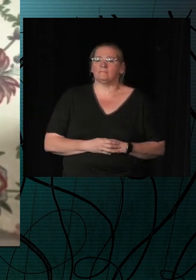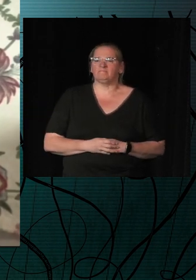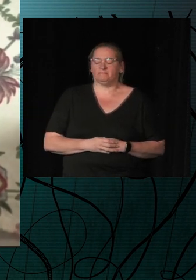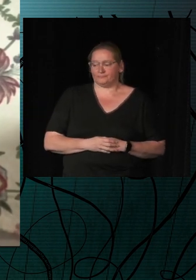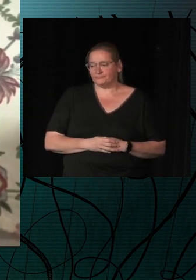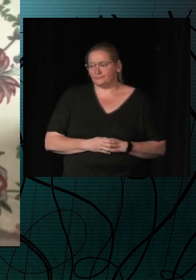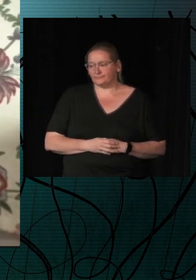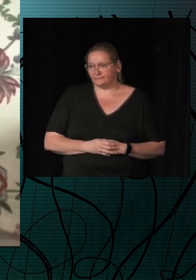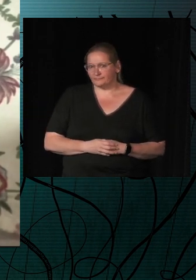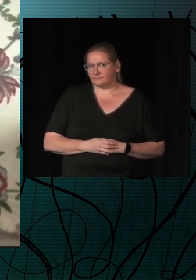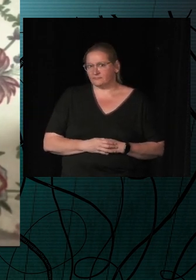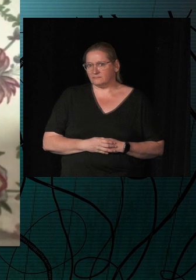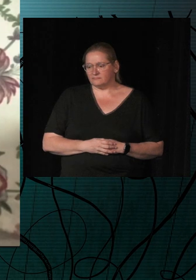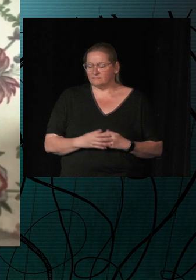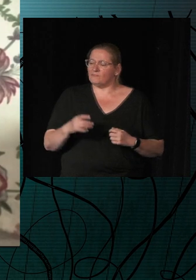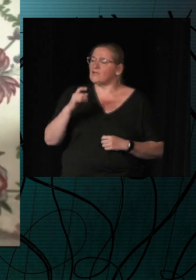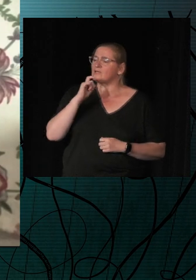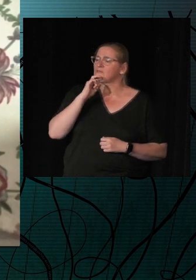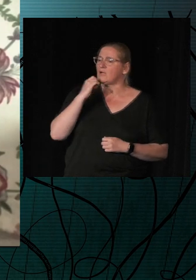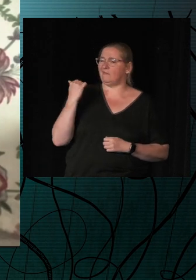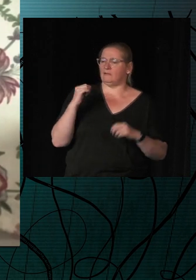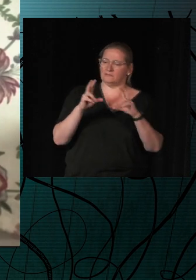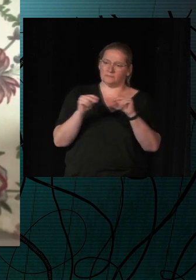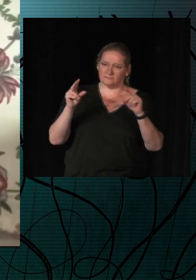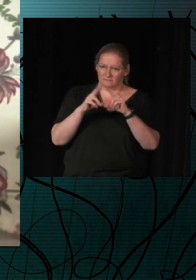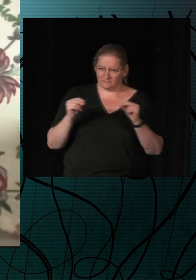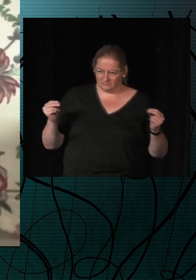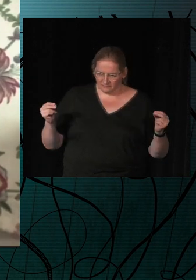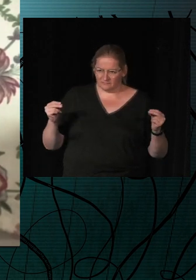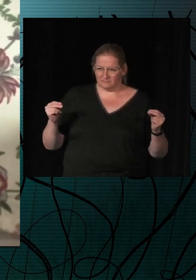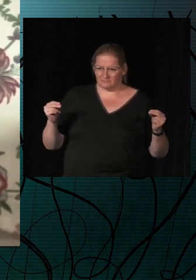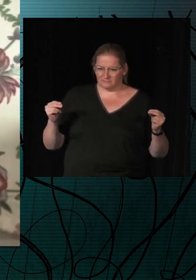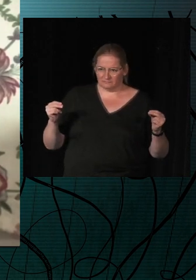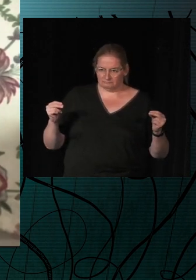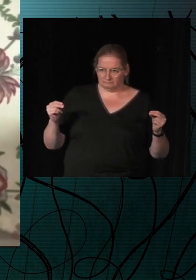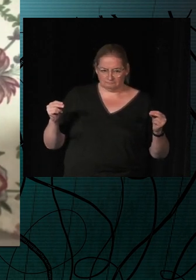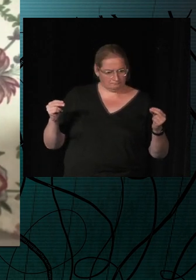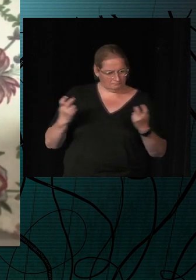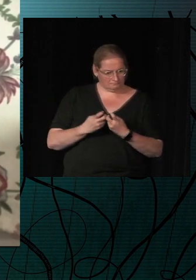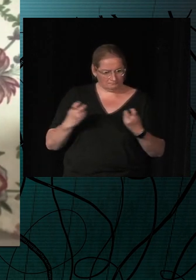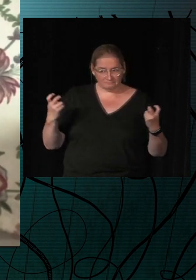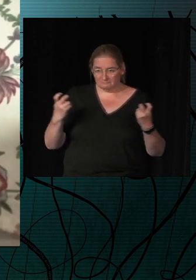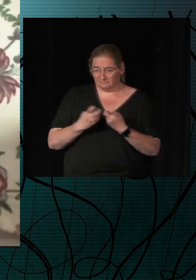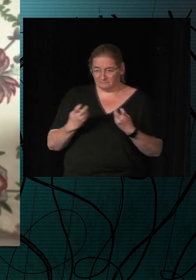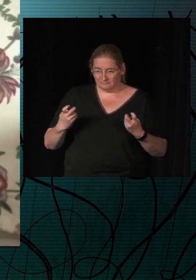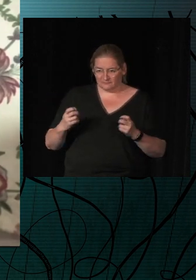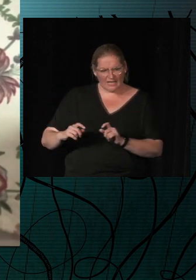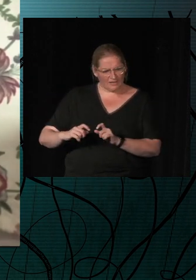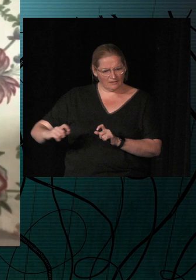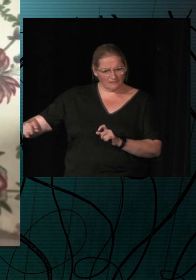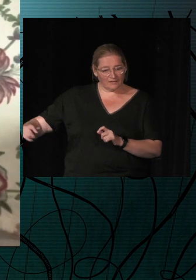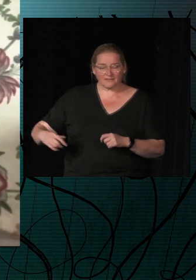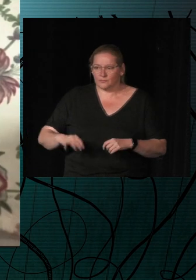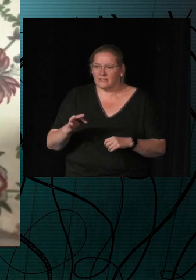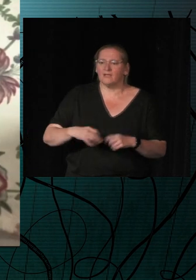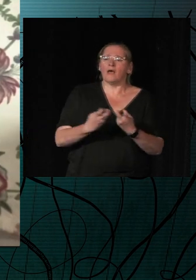mécanismes de peur genre là tu parlais tout à fait justement Damien de de de des rubans encore donc d'une d'une donnée enfin d'une ressource qui